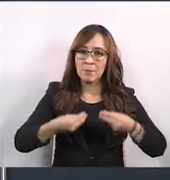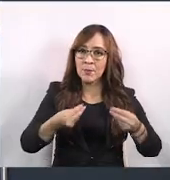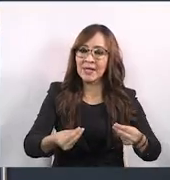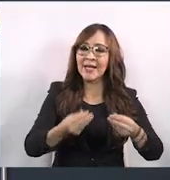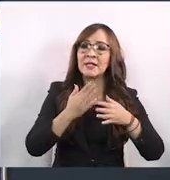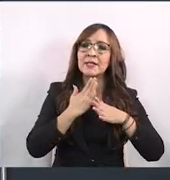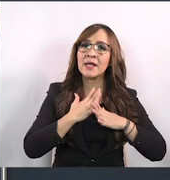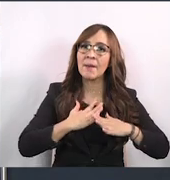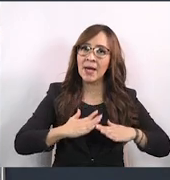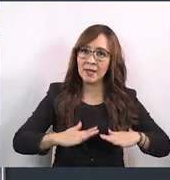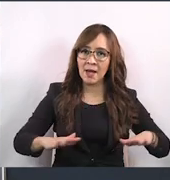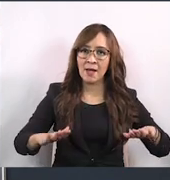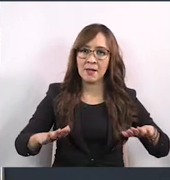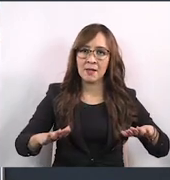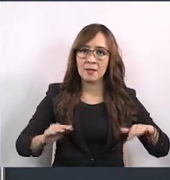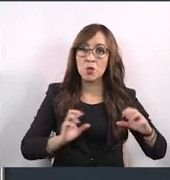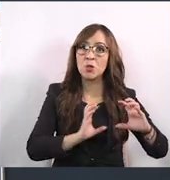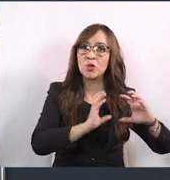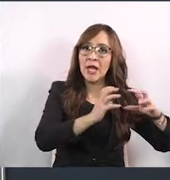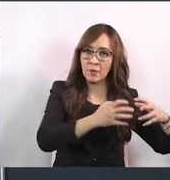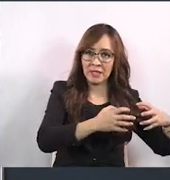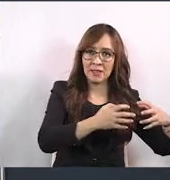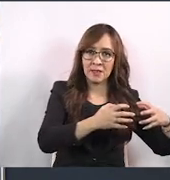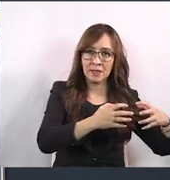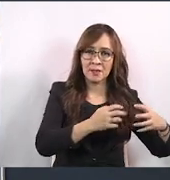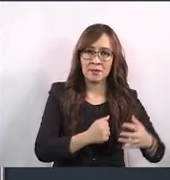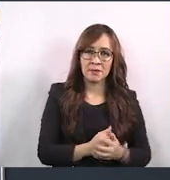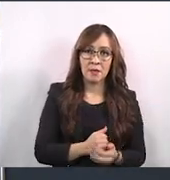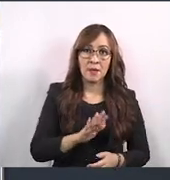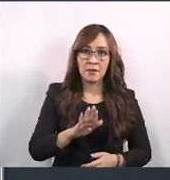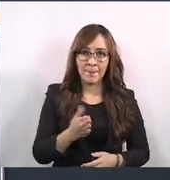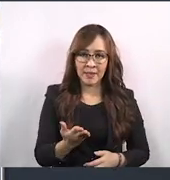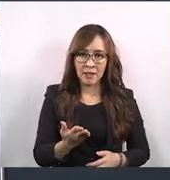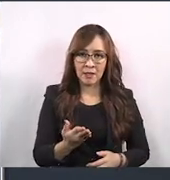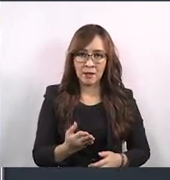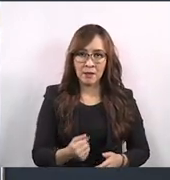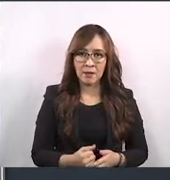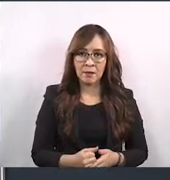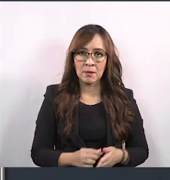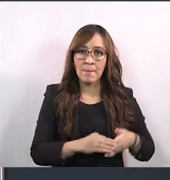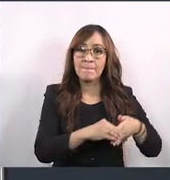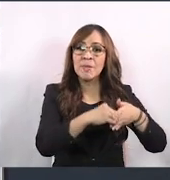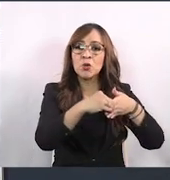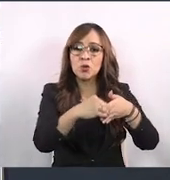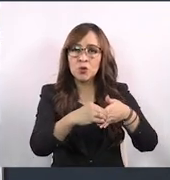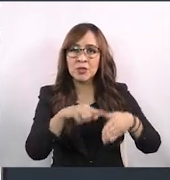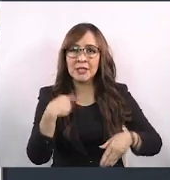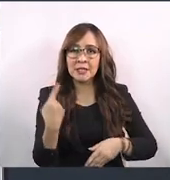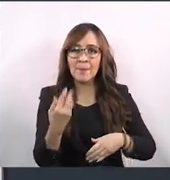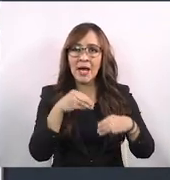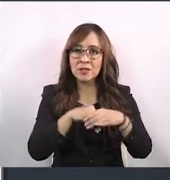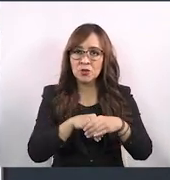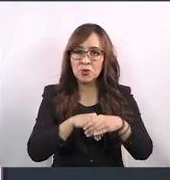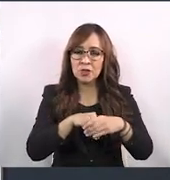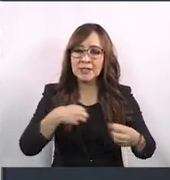Hai memberikan kenyamanan secara daging porno Hai tapi menuntun kita pada dosa dan kejahatan